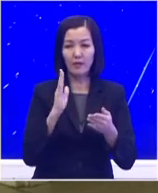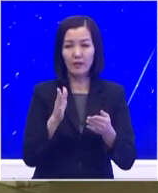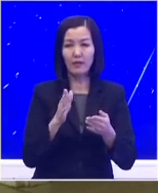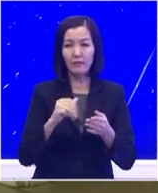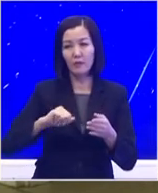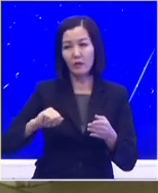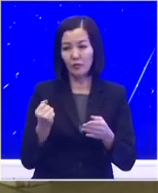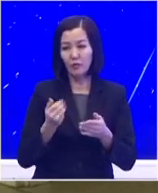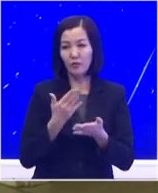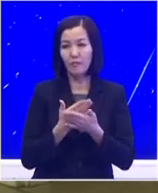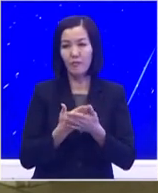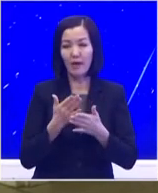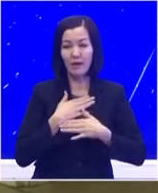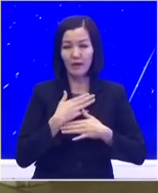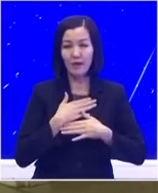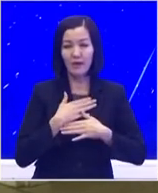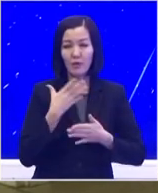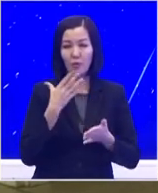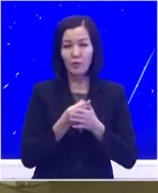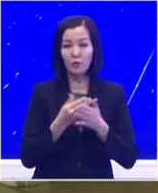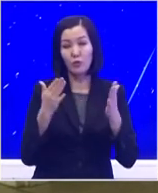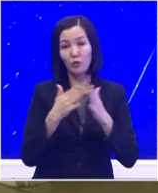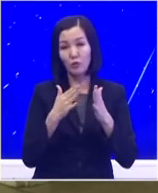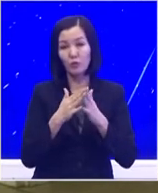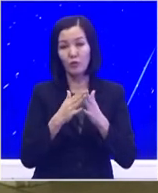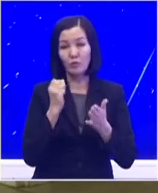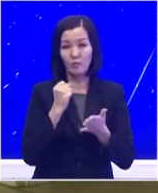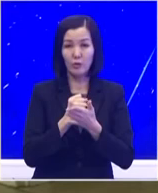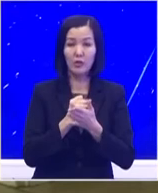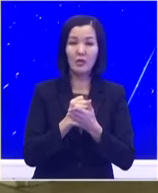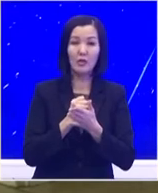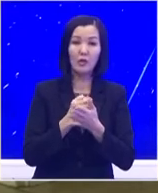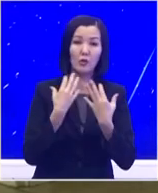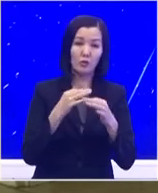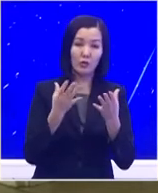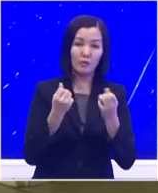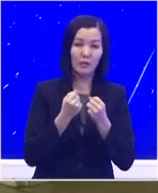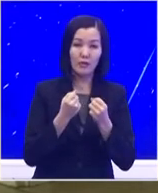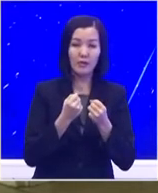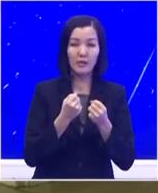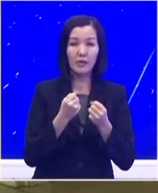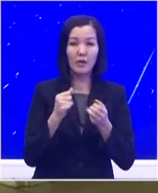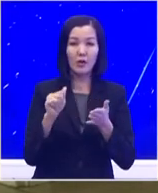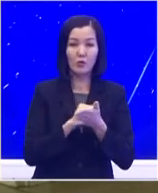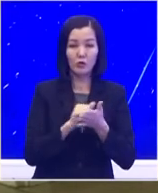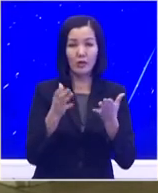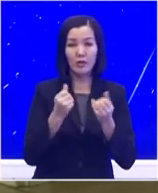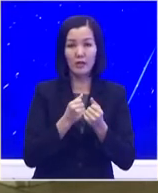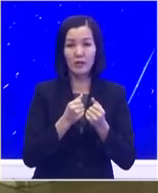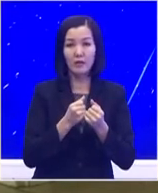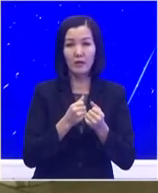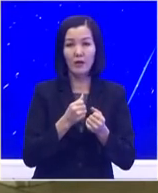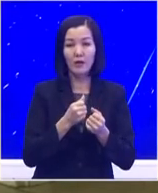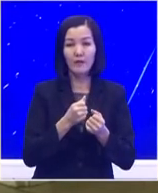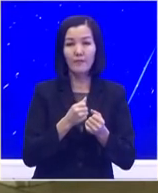досы маған өзінің үйін кепілге беруге рұқсат береді деген қағазын алады. Өзінікі міндетті түрде өзінікі